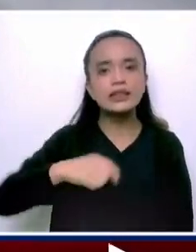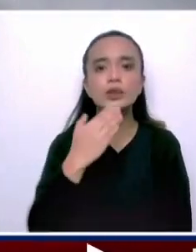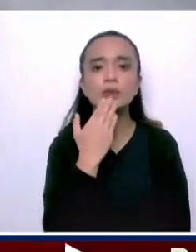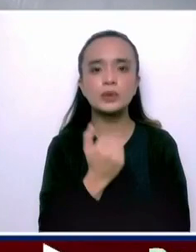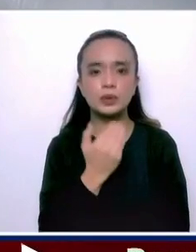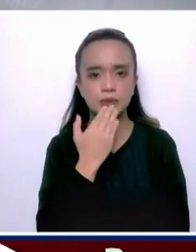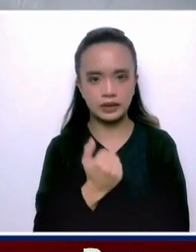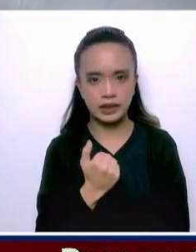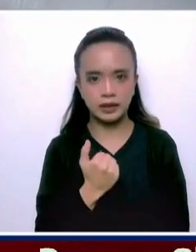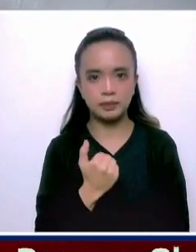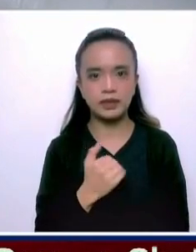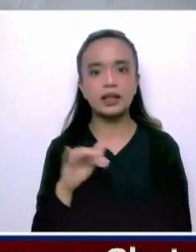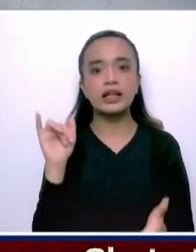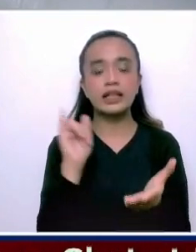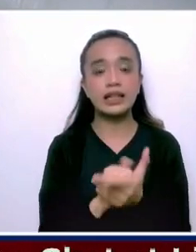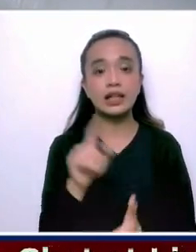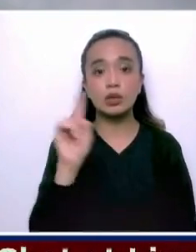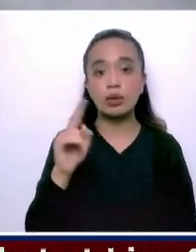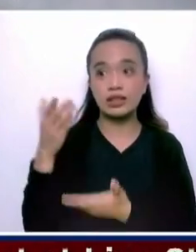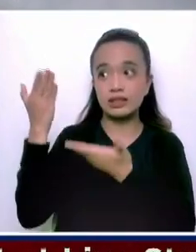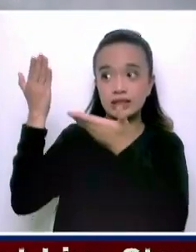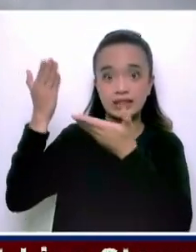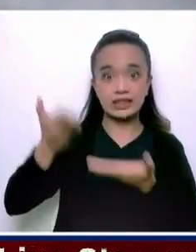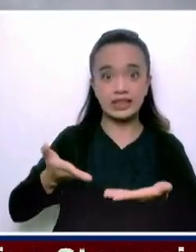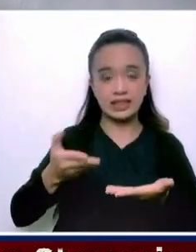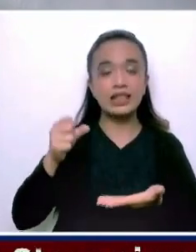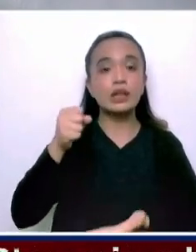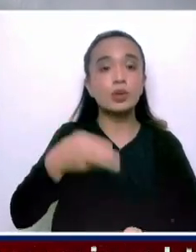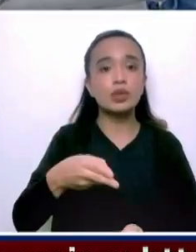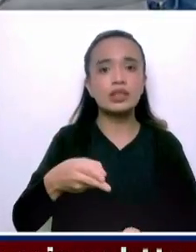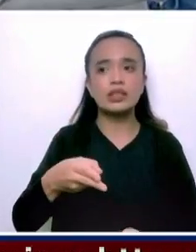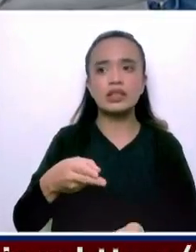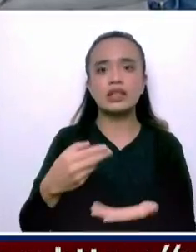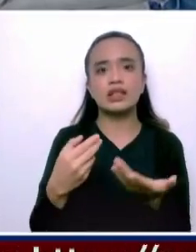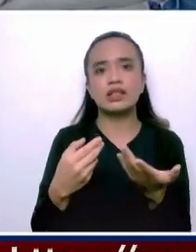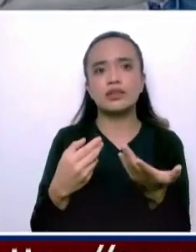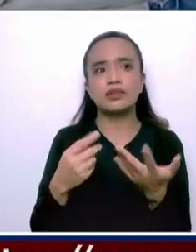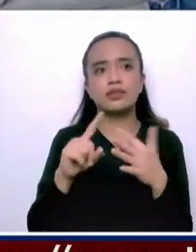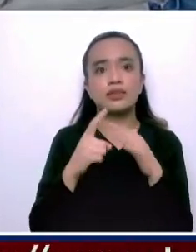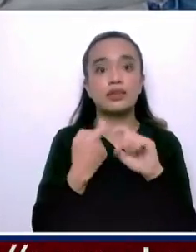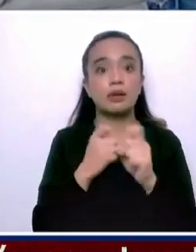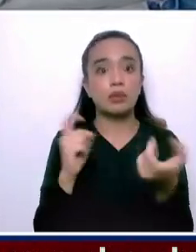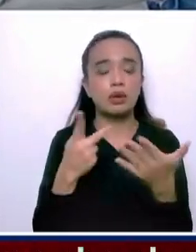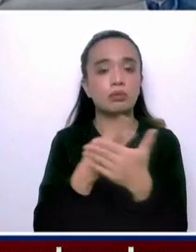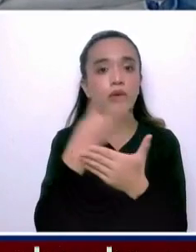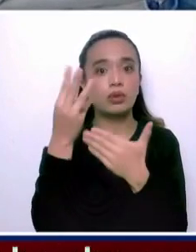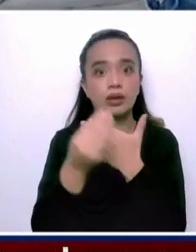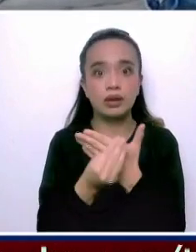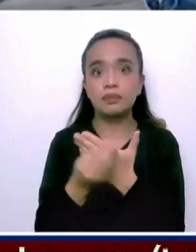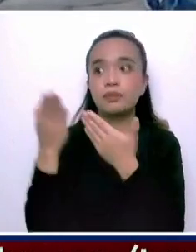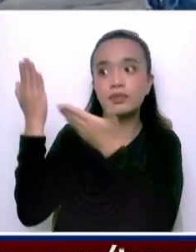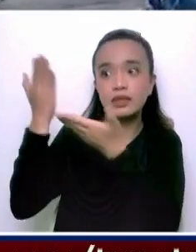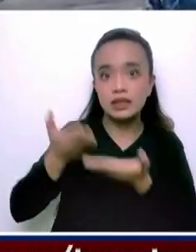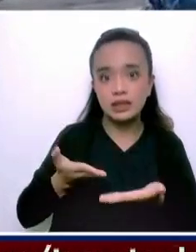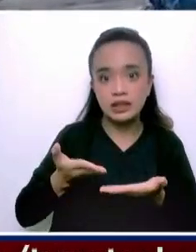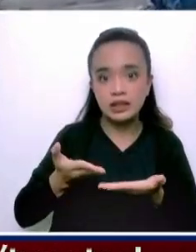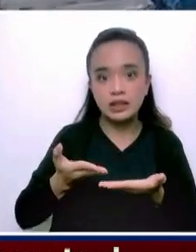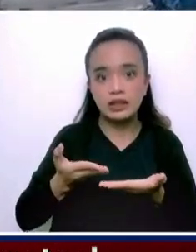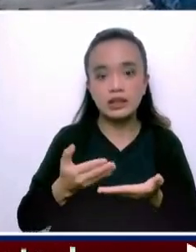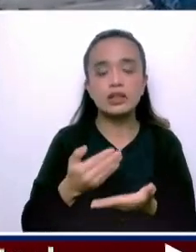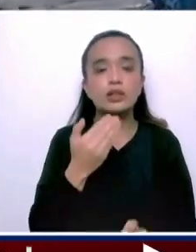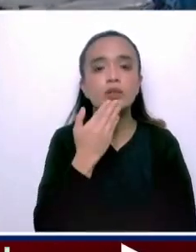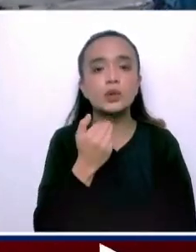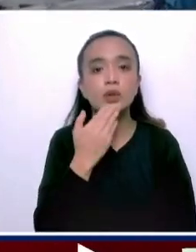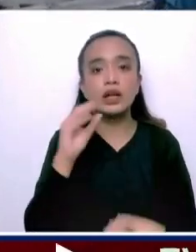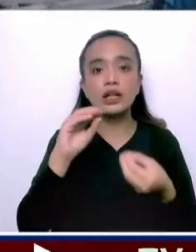nga yung kanilang mga importation order mula pa doon sa programa, sa importation program sa ilalim ng Sugar Order Number